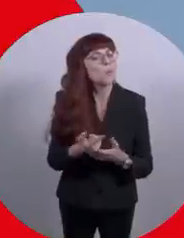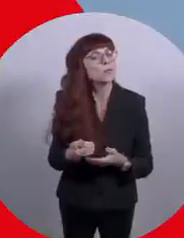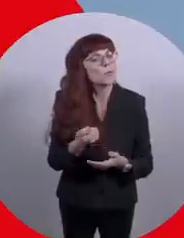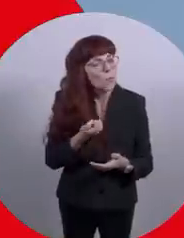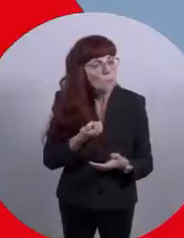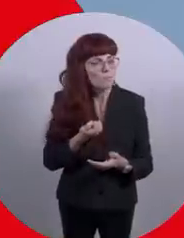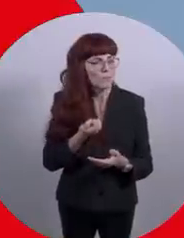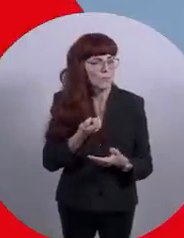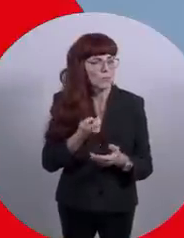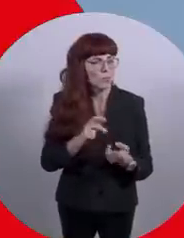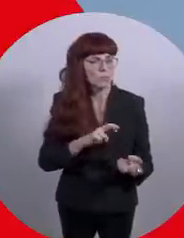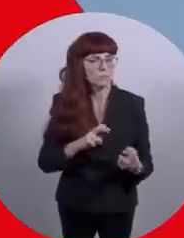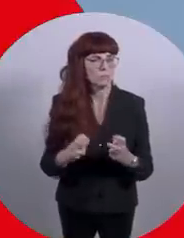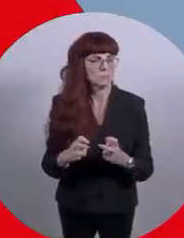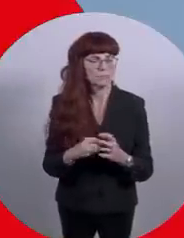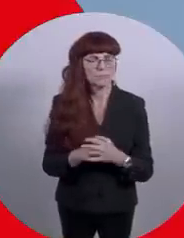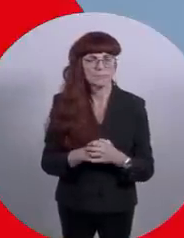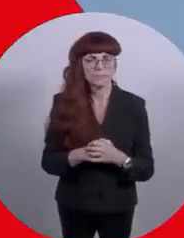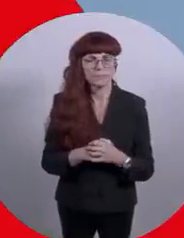wird